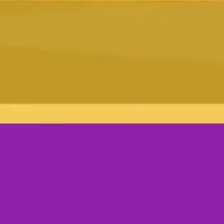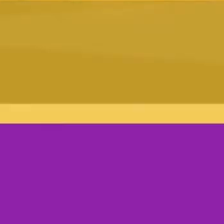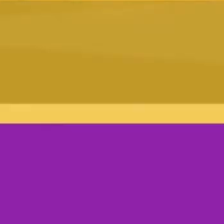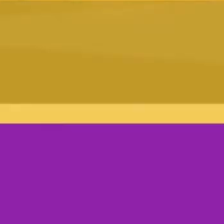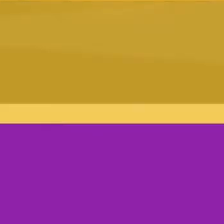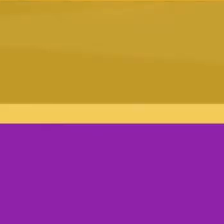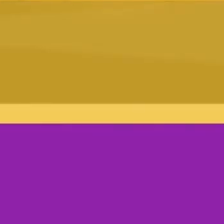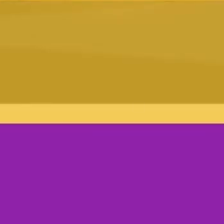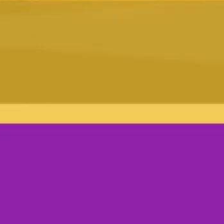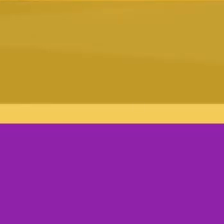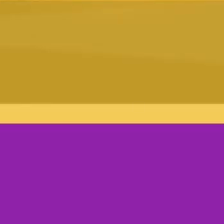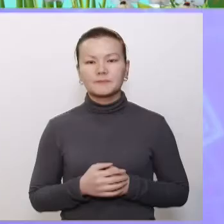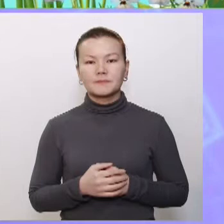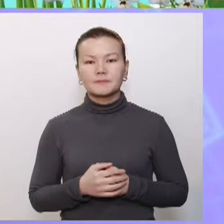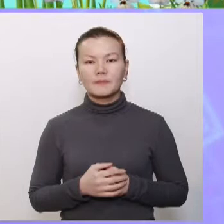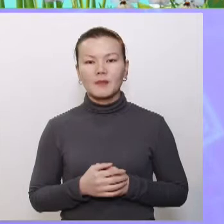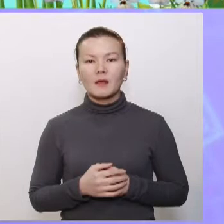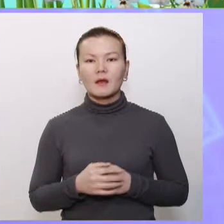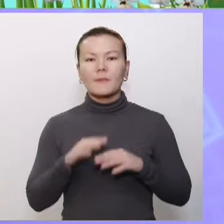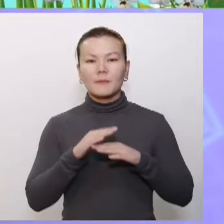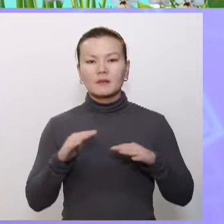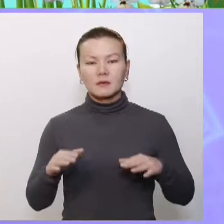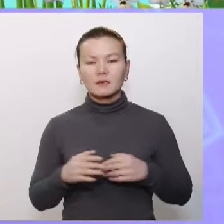Теле урок. Балдар,